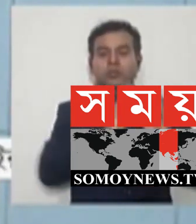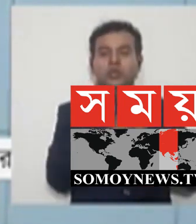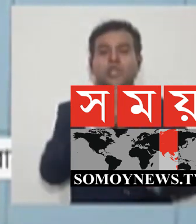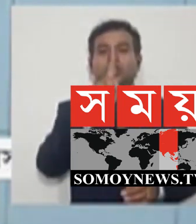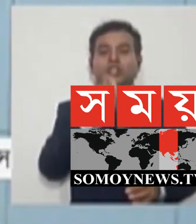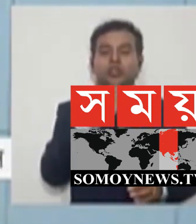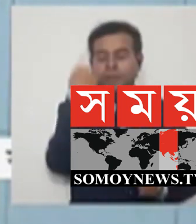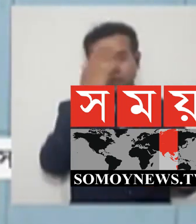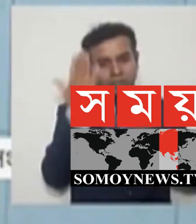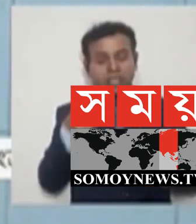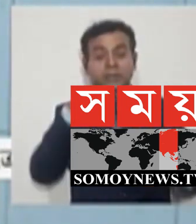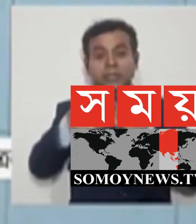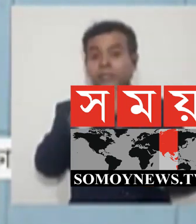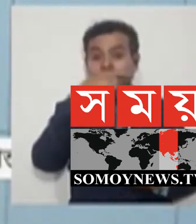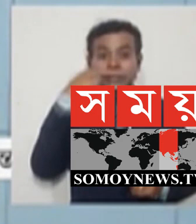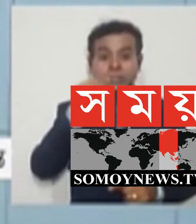নারী 3 জন,